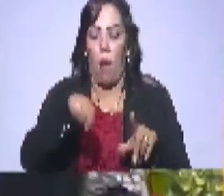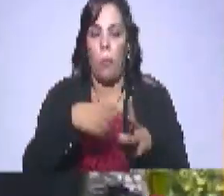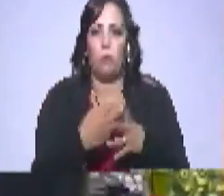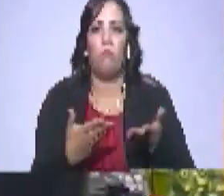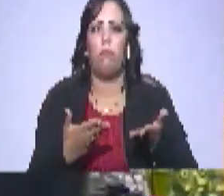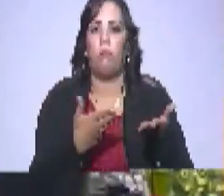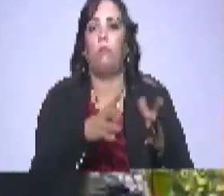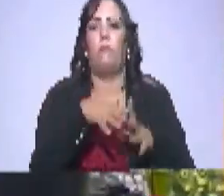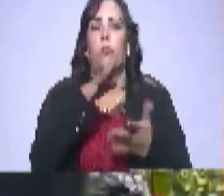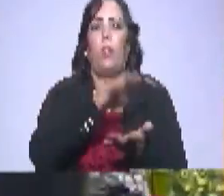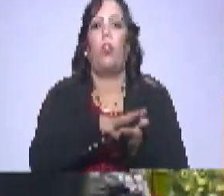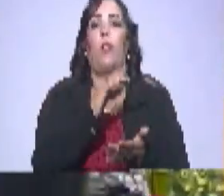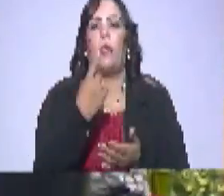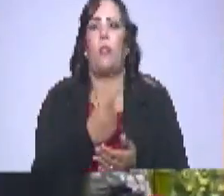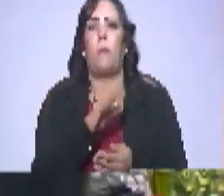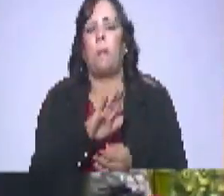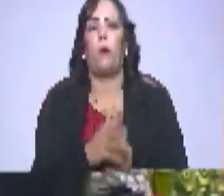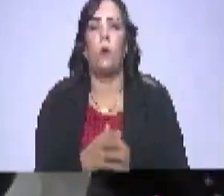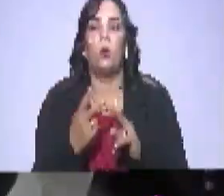مكانه المعتاد.